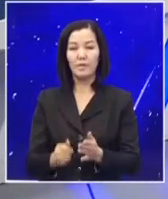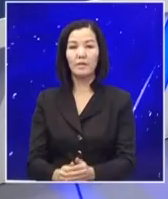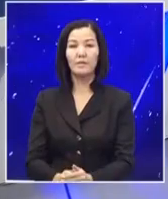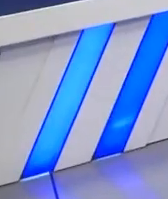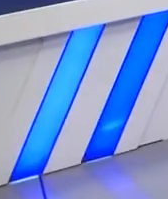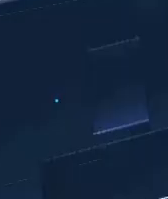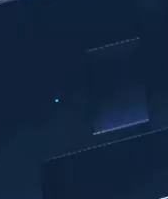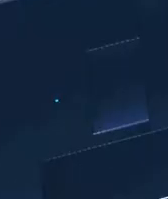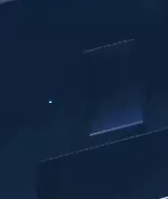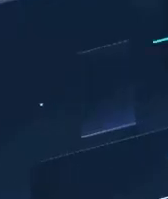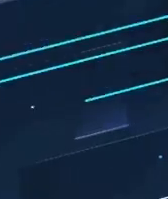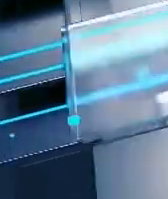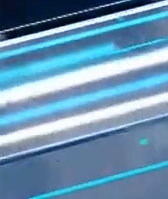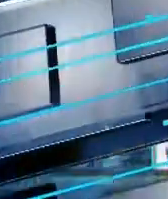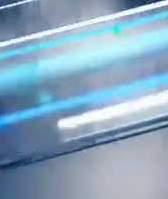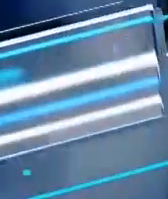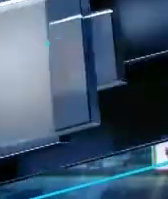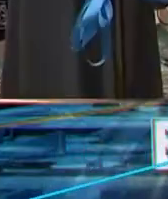көретіндеріңіз.